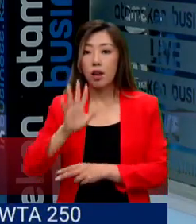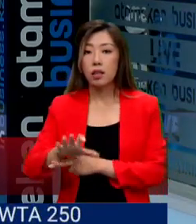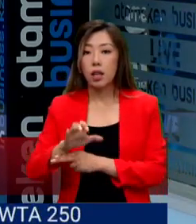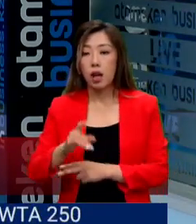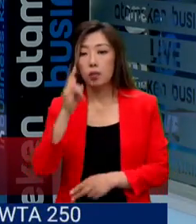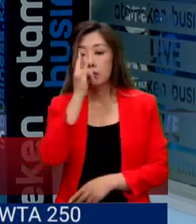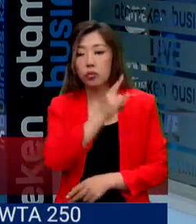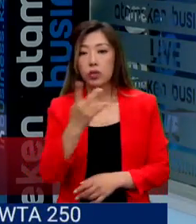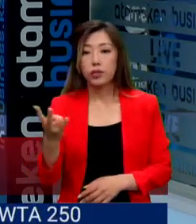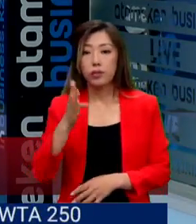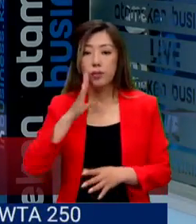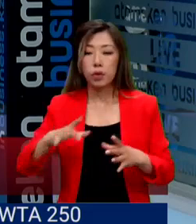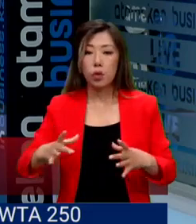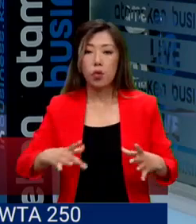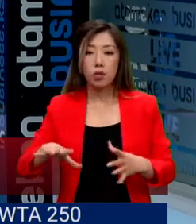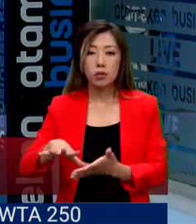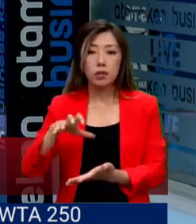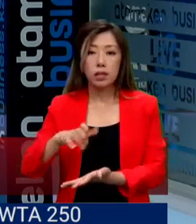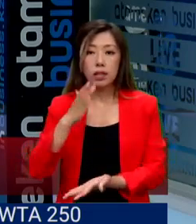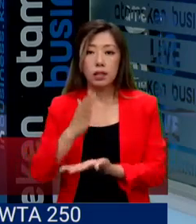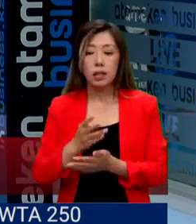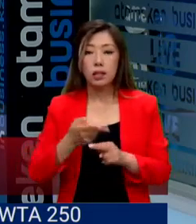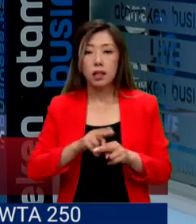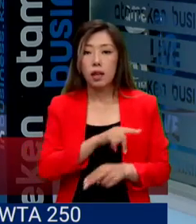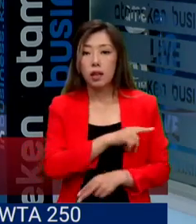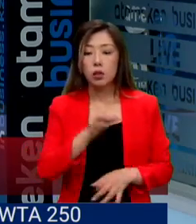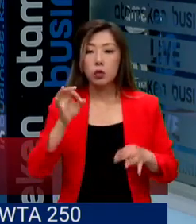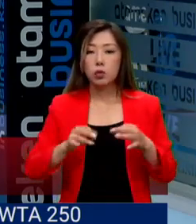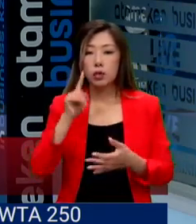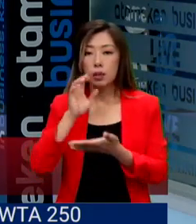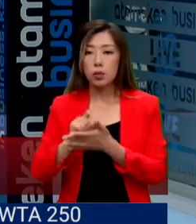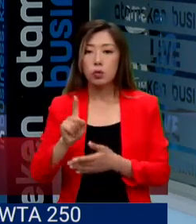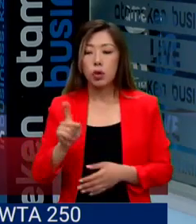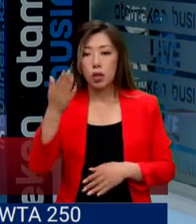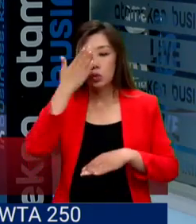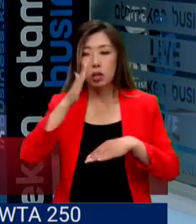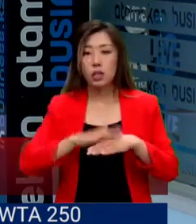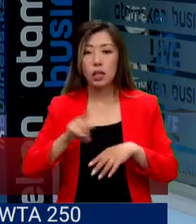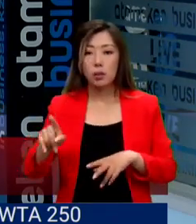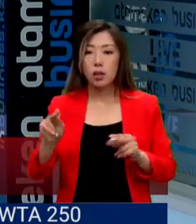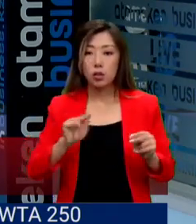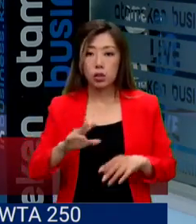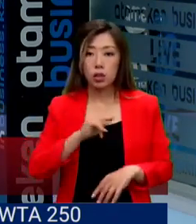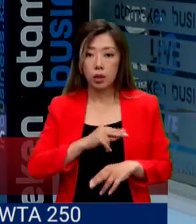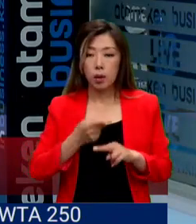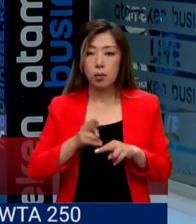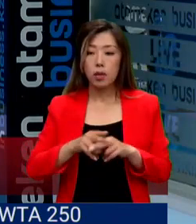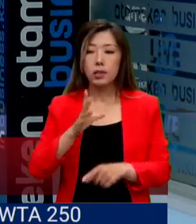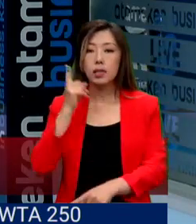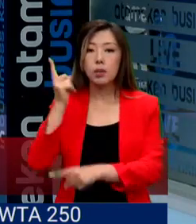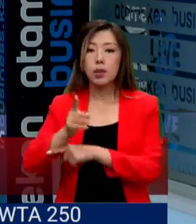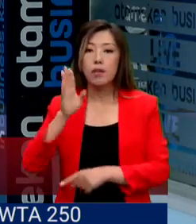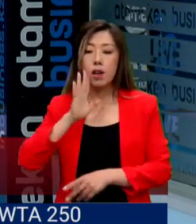жители. Напомним, ранее столичный суд признал действия акимата незаконным и отменил постановление о переводе земель Малого Талдыколя из водного фонда в